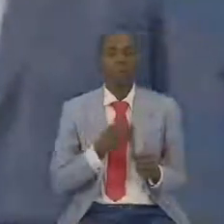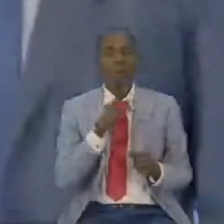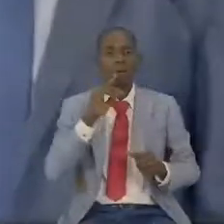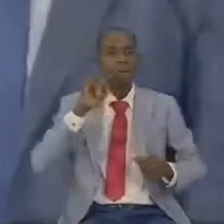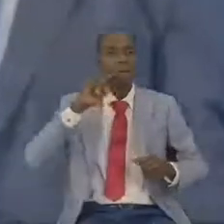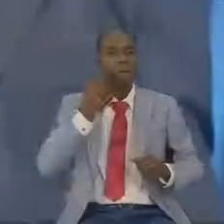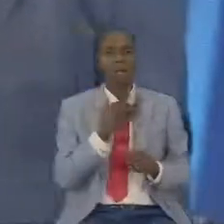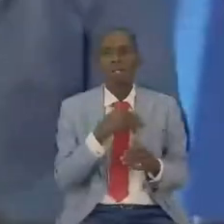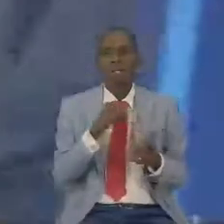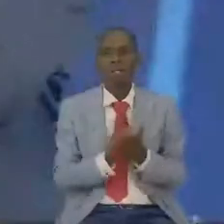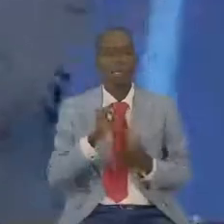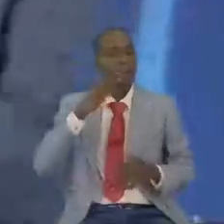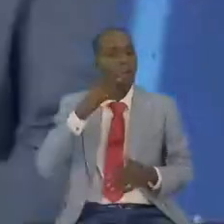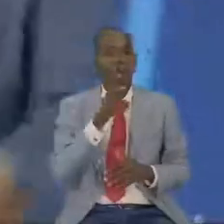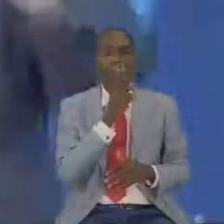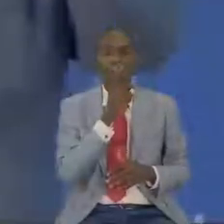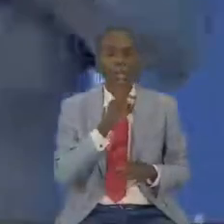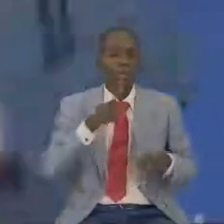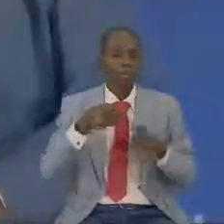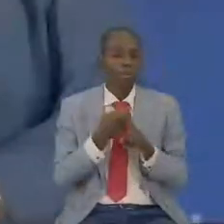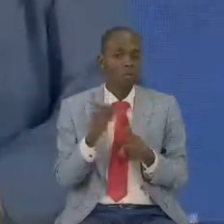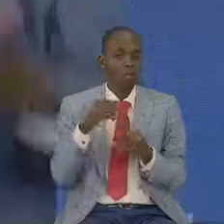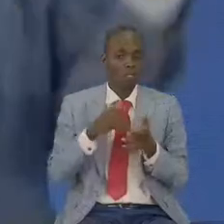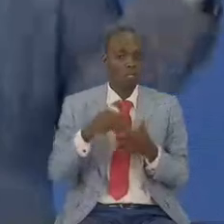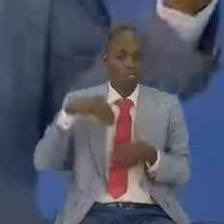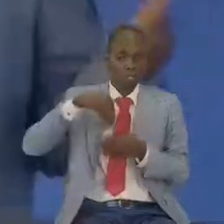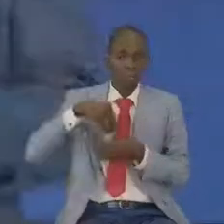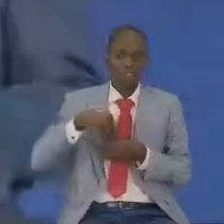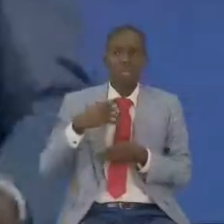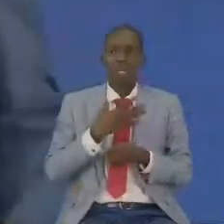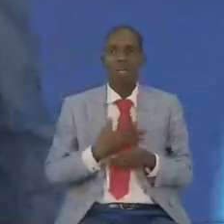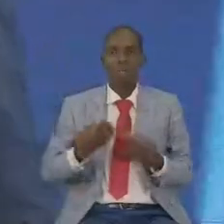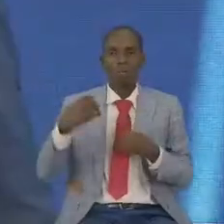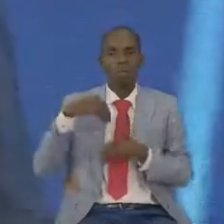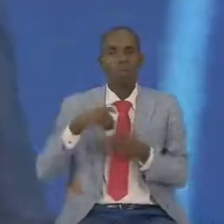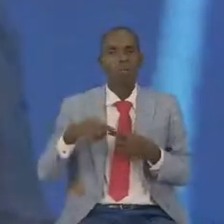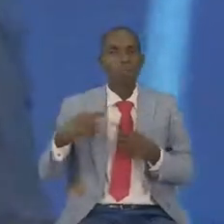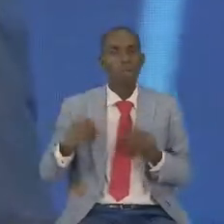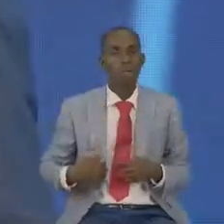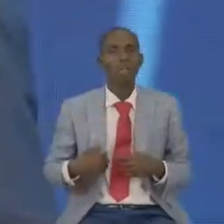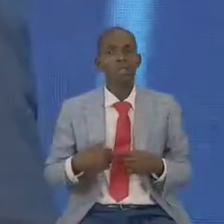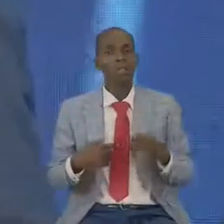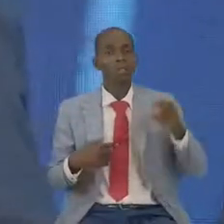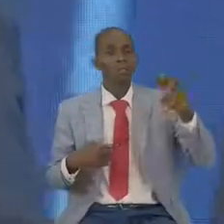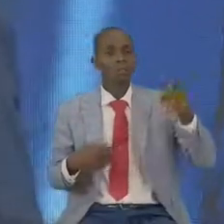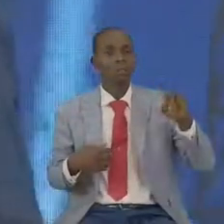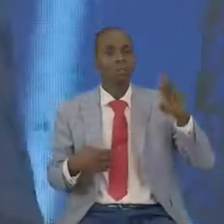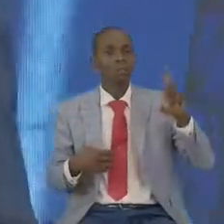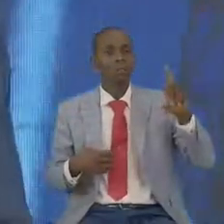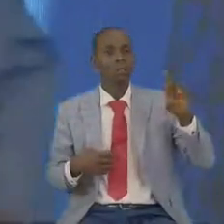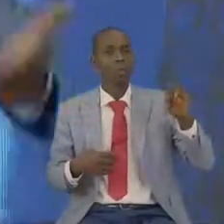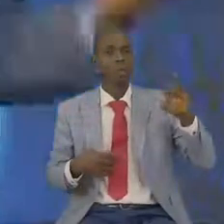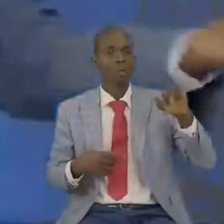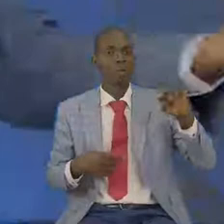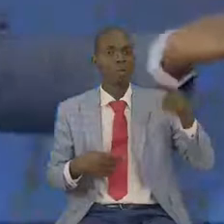l'eau amère quitte là où elle est et entre dans le cœur. Le murmure, le ronronnement et